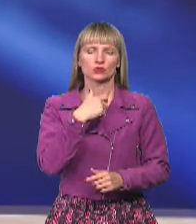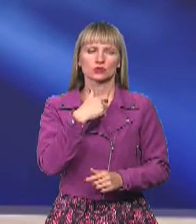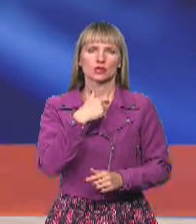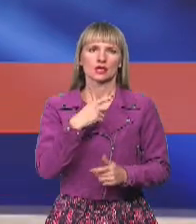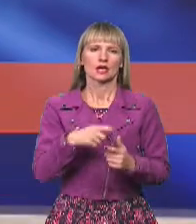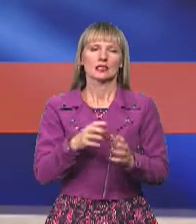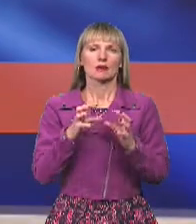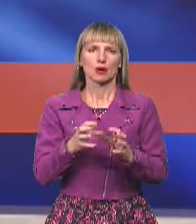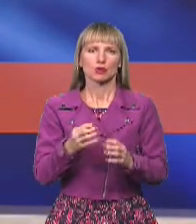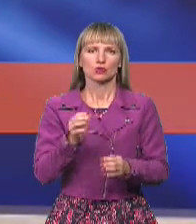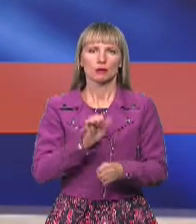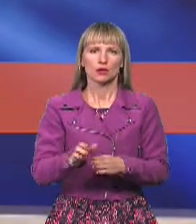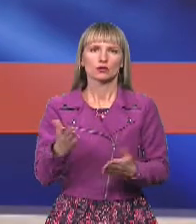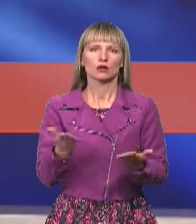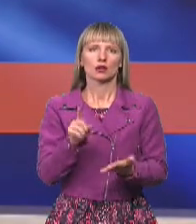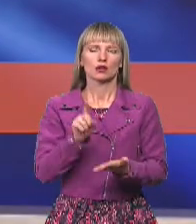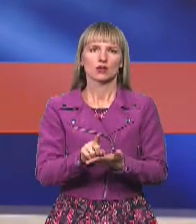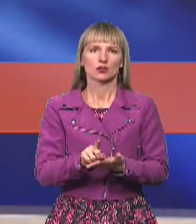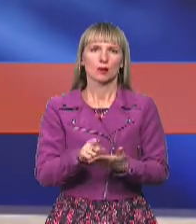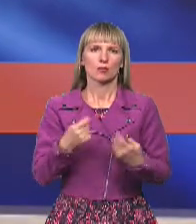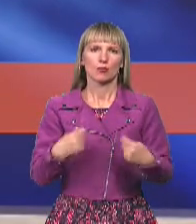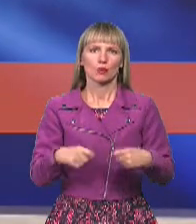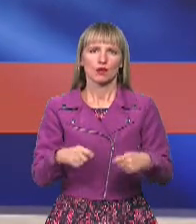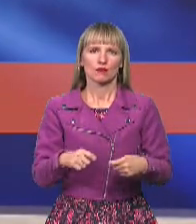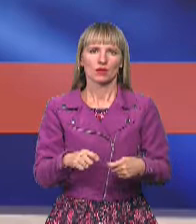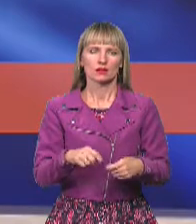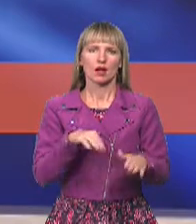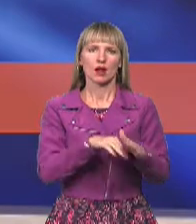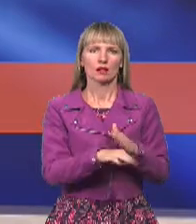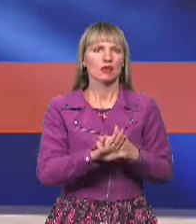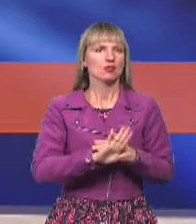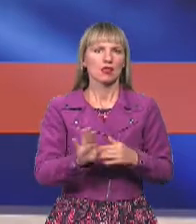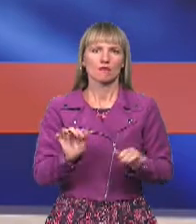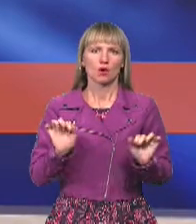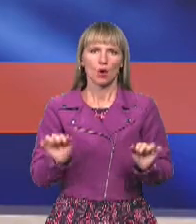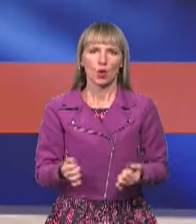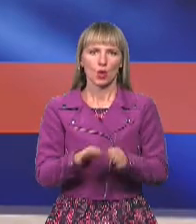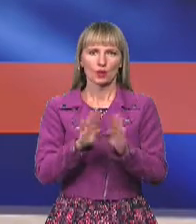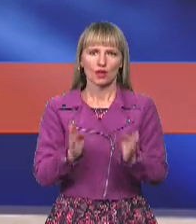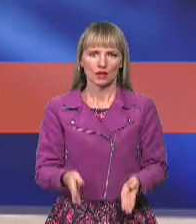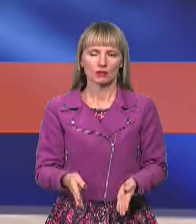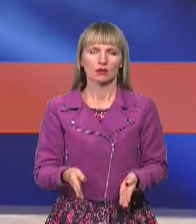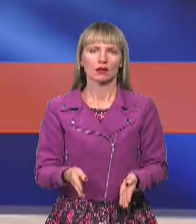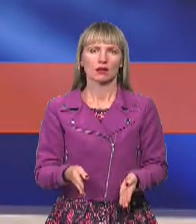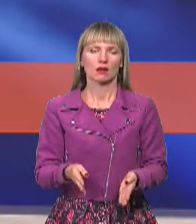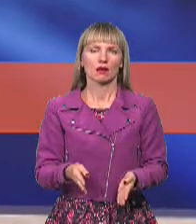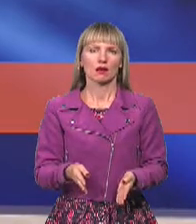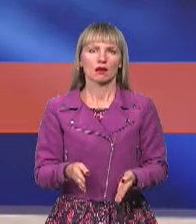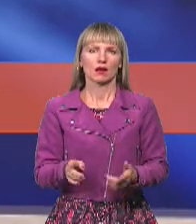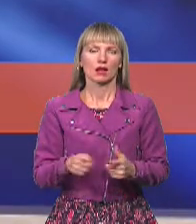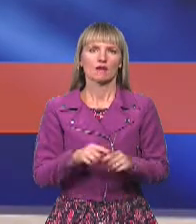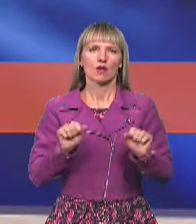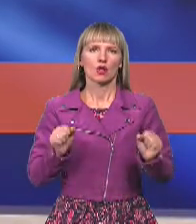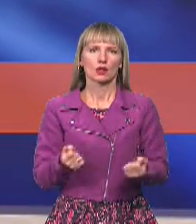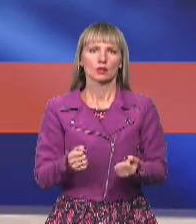повинна морожена продаватися, храниться не в холодильнике, в лучшому випадку в холодильній вітрині